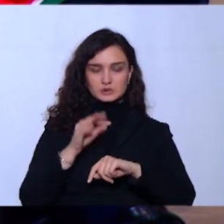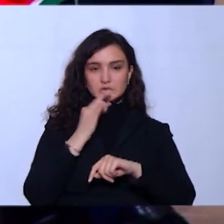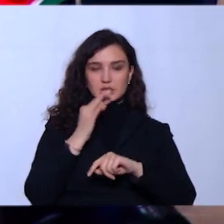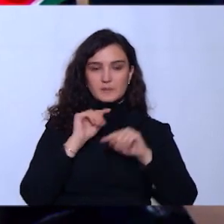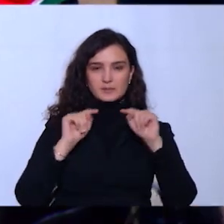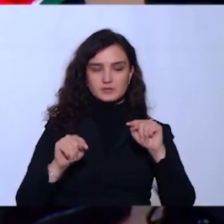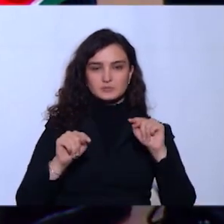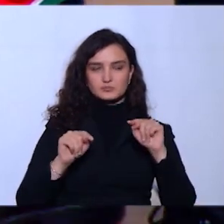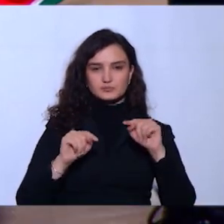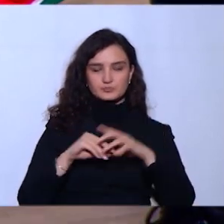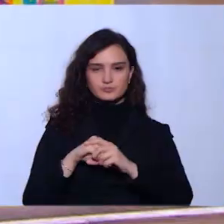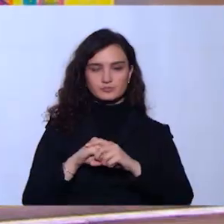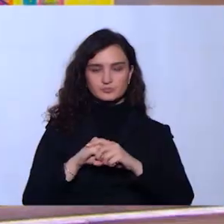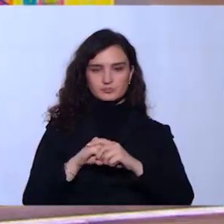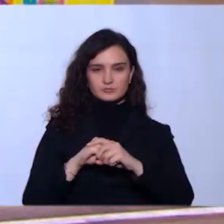ეს